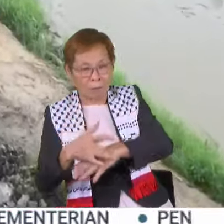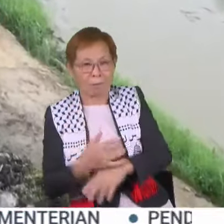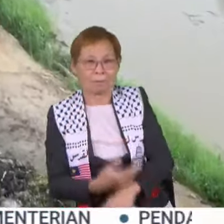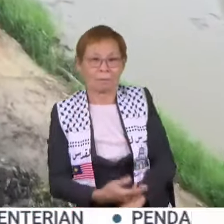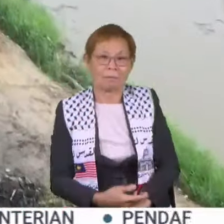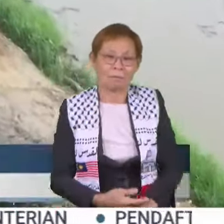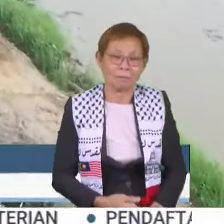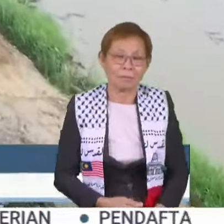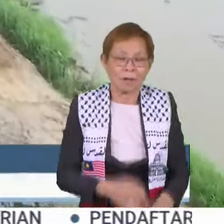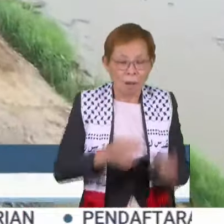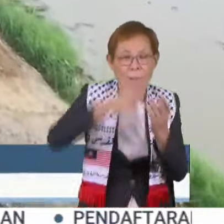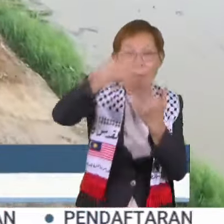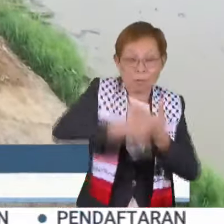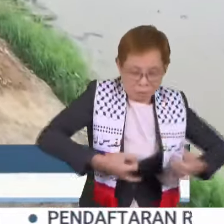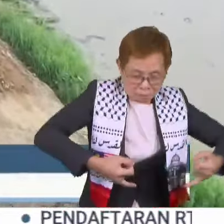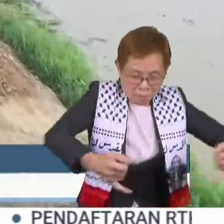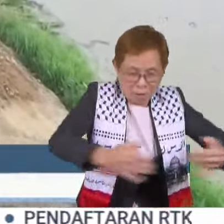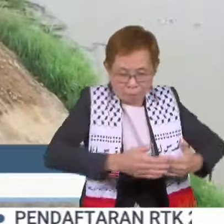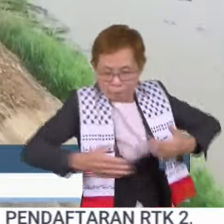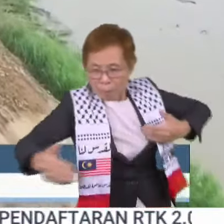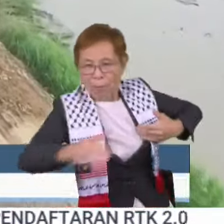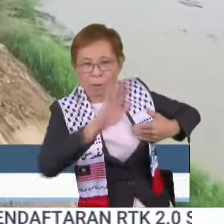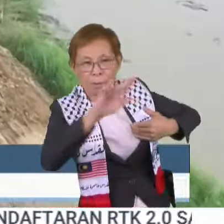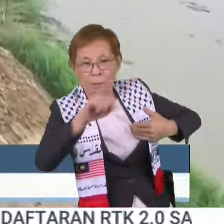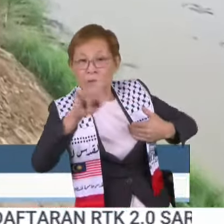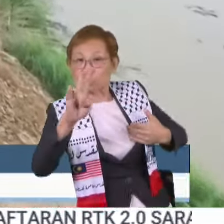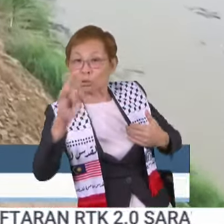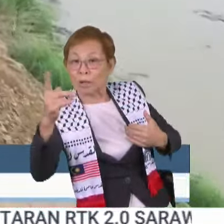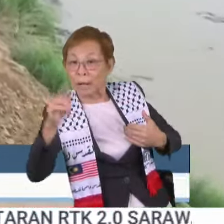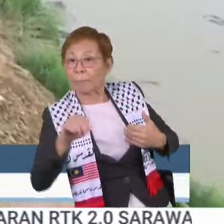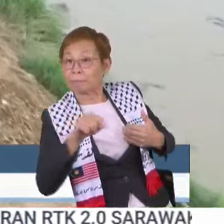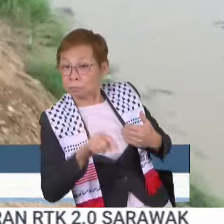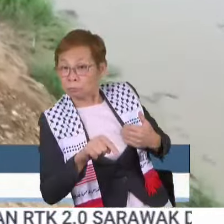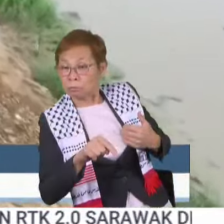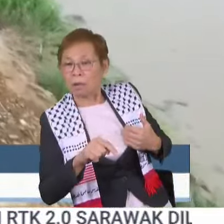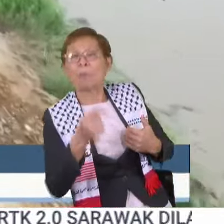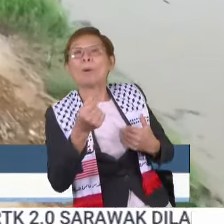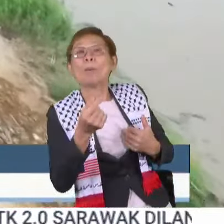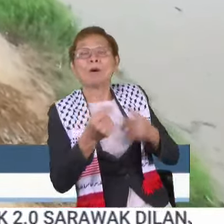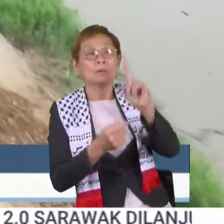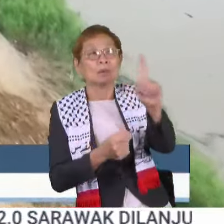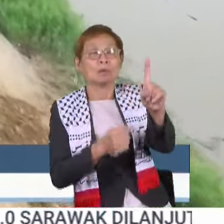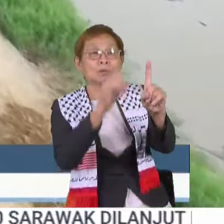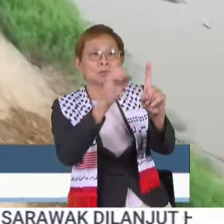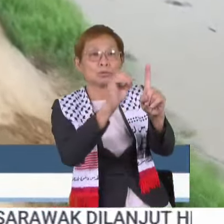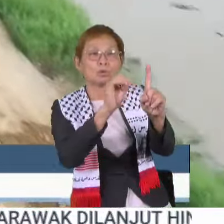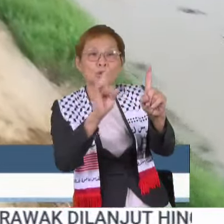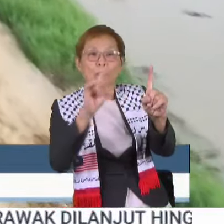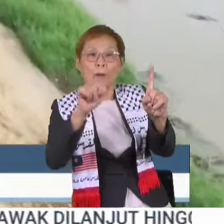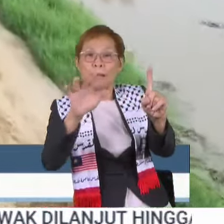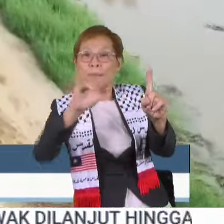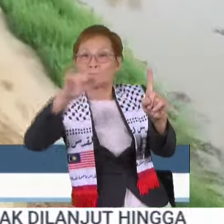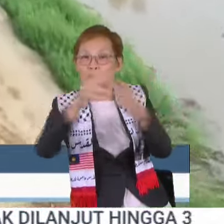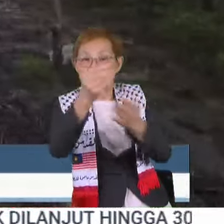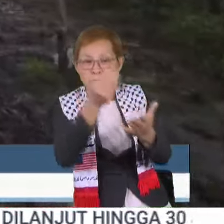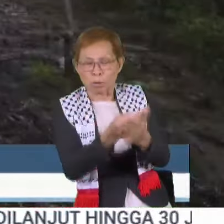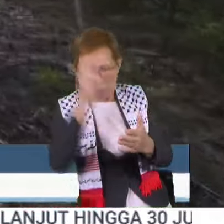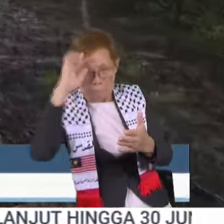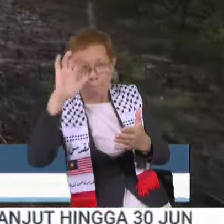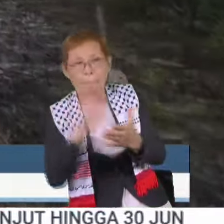ditetapkan projek jalan sepanjang 5.7 KM itu dan bernilai 107.5 juta